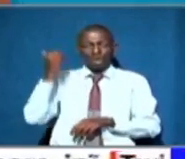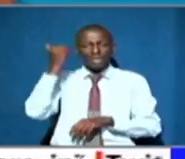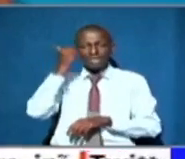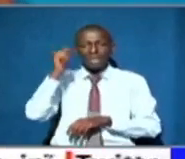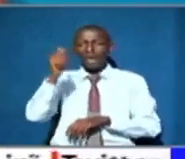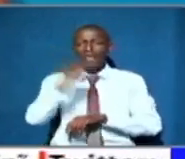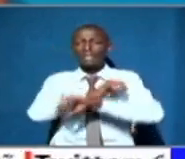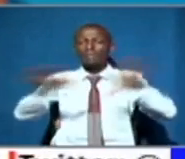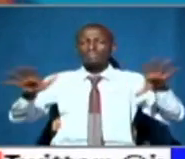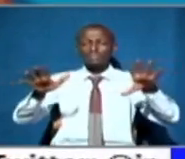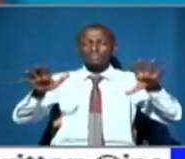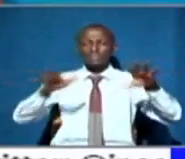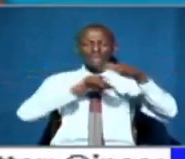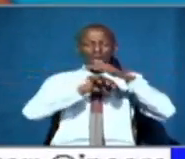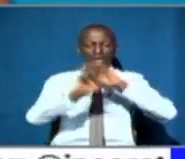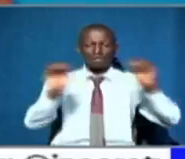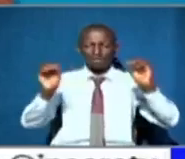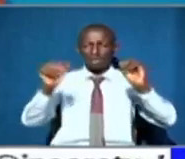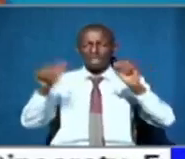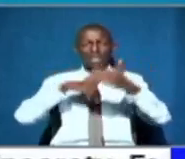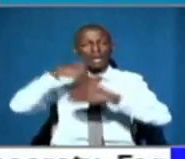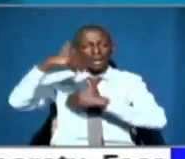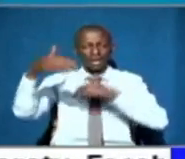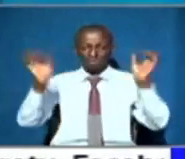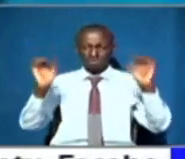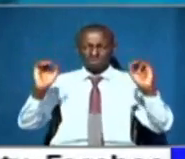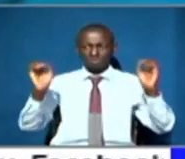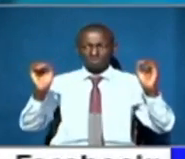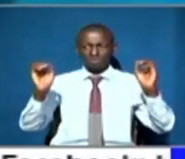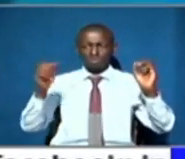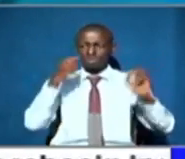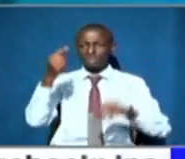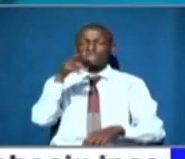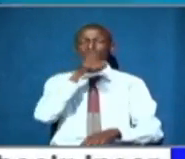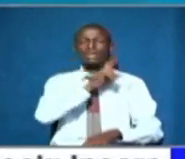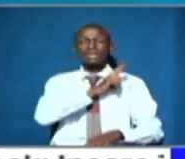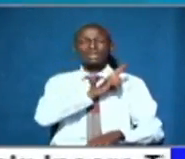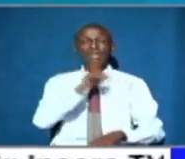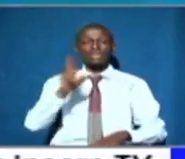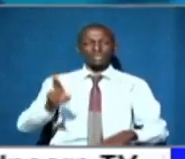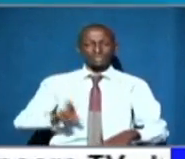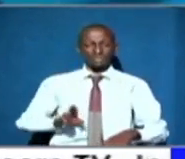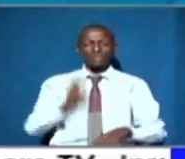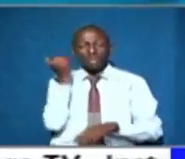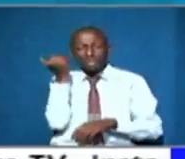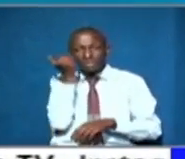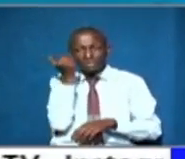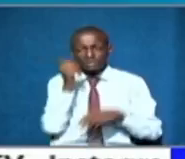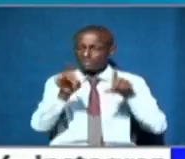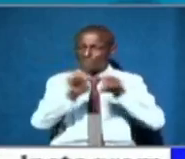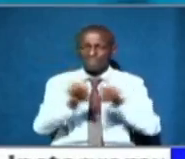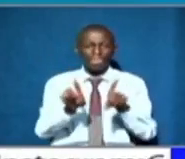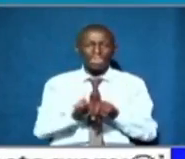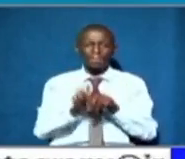Doka igere kuu. Na haria meko umatika umeja. Eno nedini yetuwe reti oku. Na huyo muri muturawo na maudu makini mwomashio.